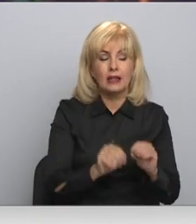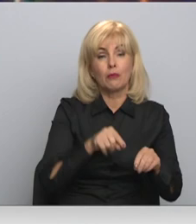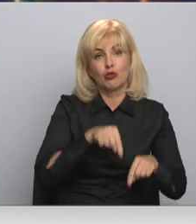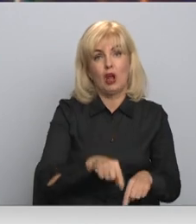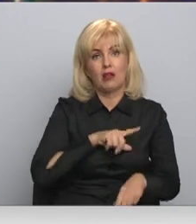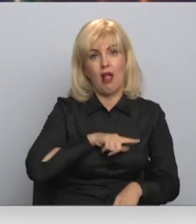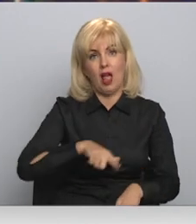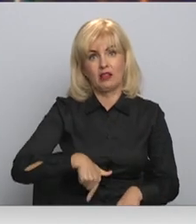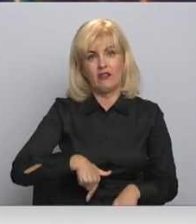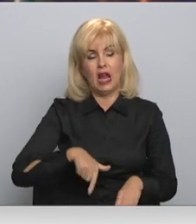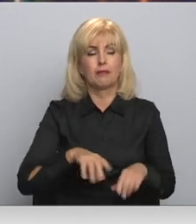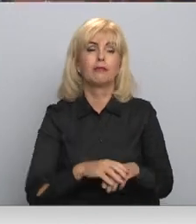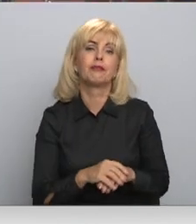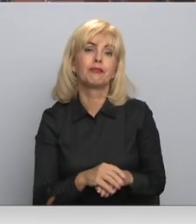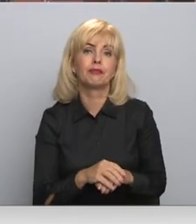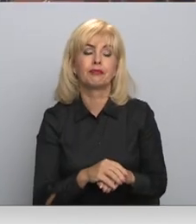Dāvids Freidenfelds.